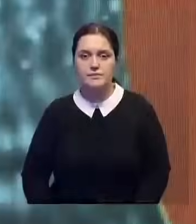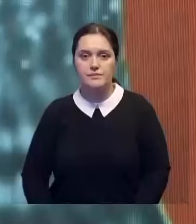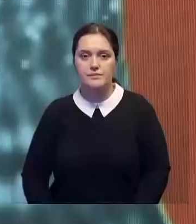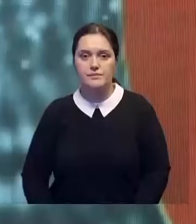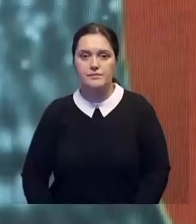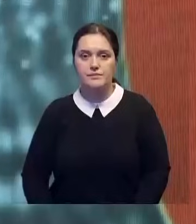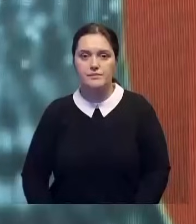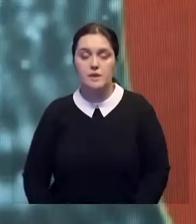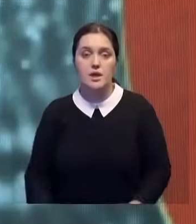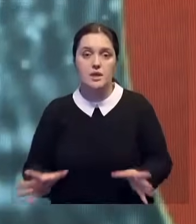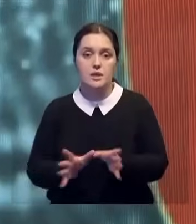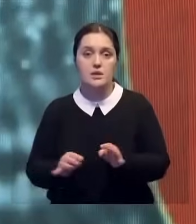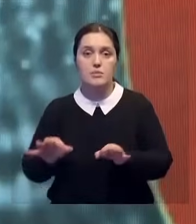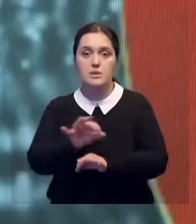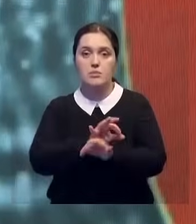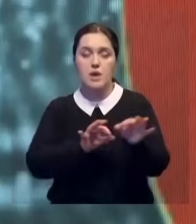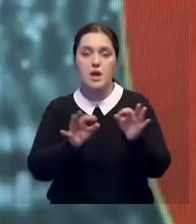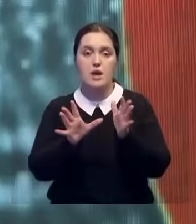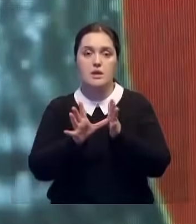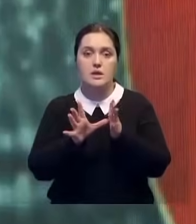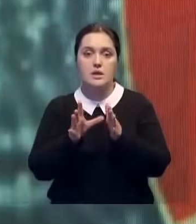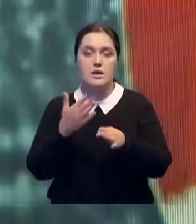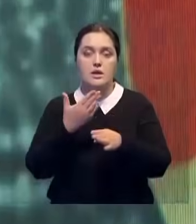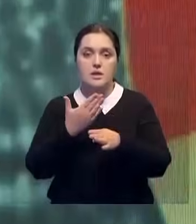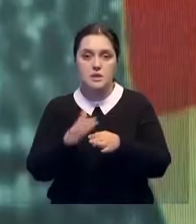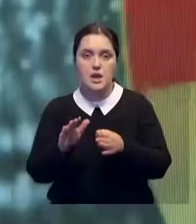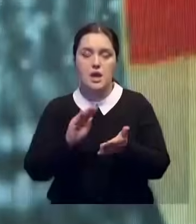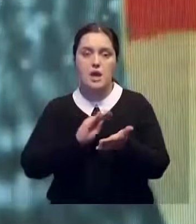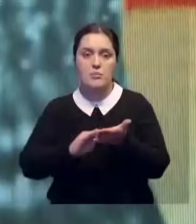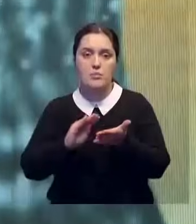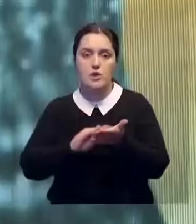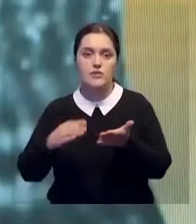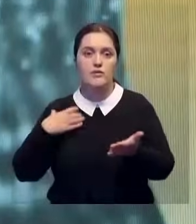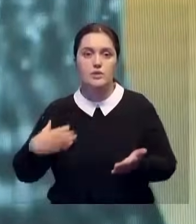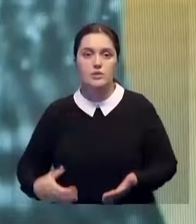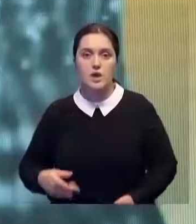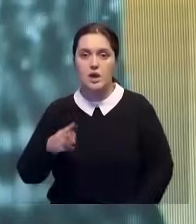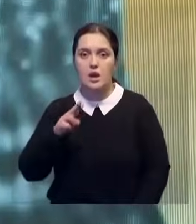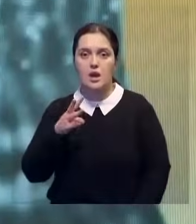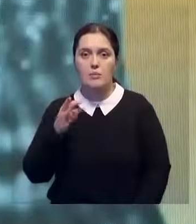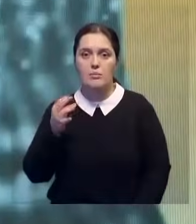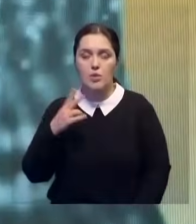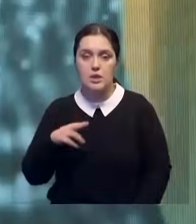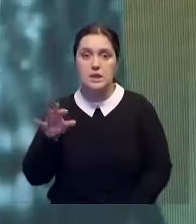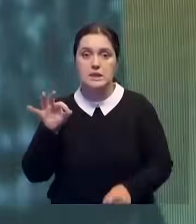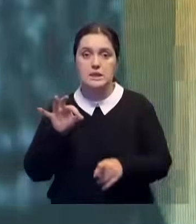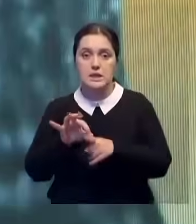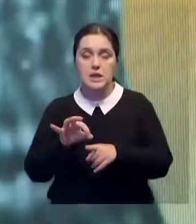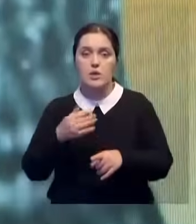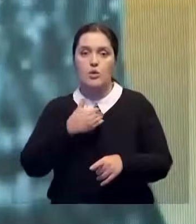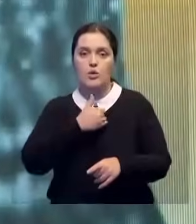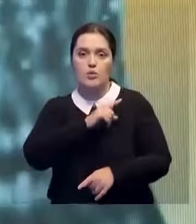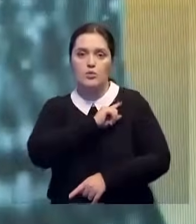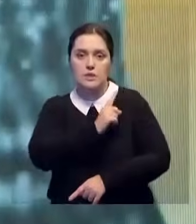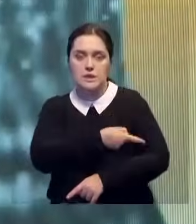В Астане в том числе обсудят развитие совместных проектов в энергетическом секторе, пишет французское издание «Ля Монд». Цель Парижа